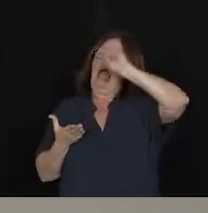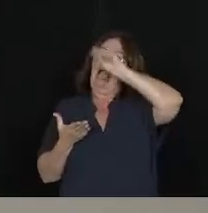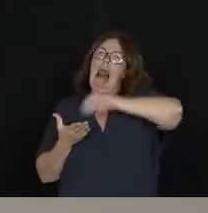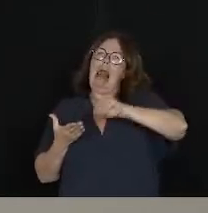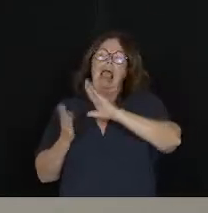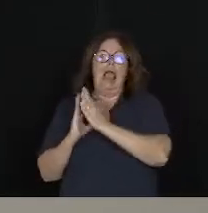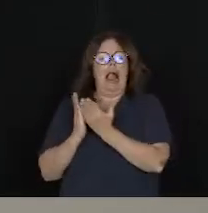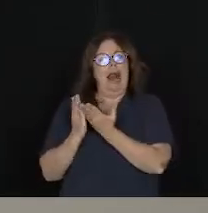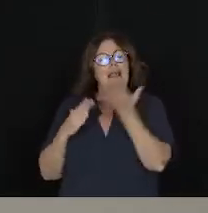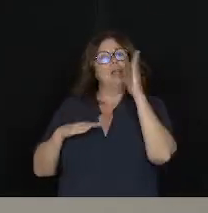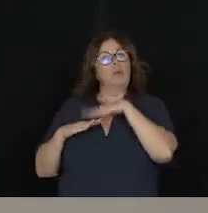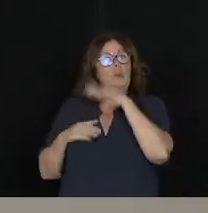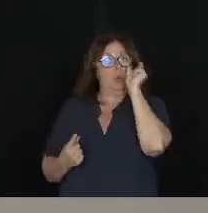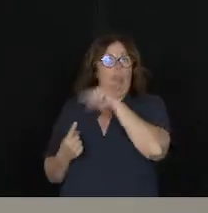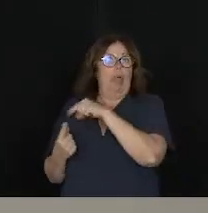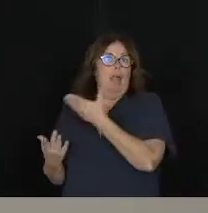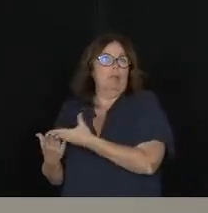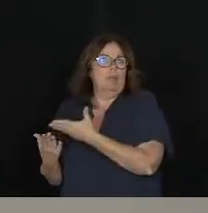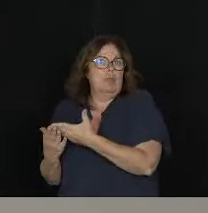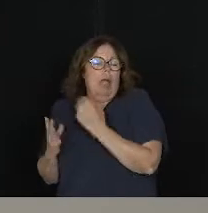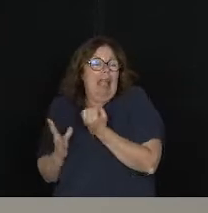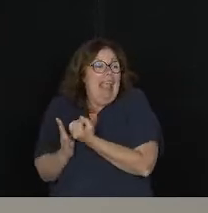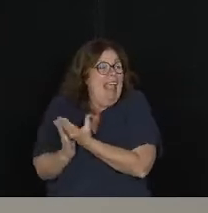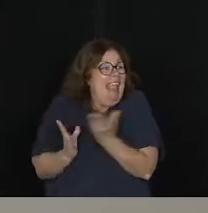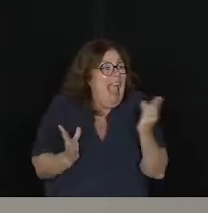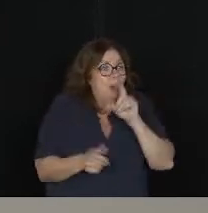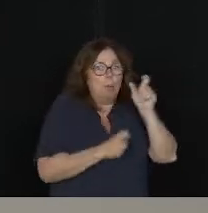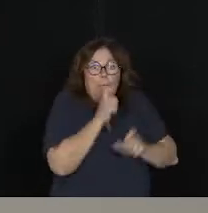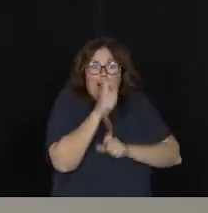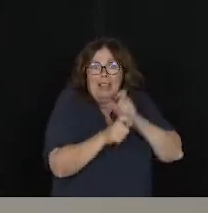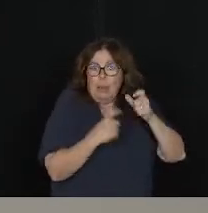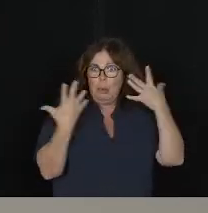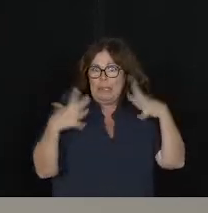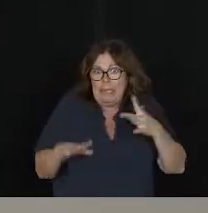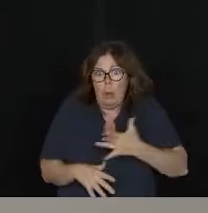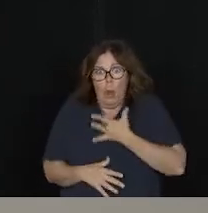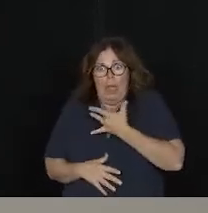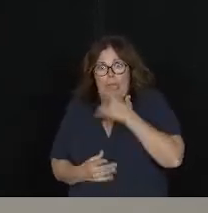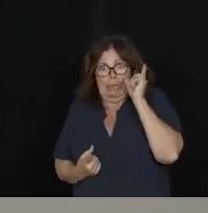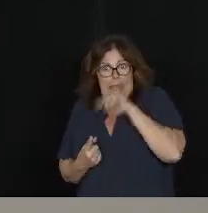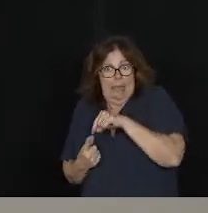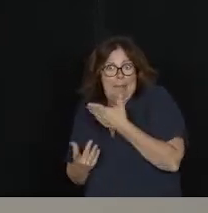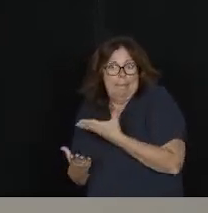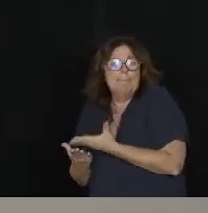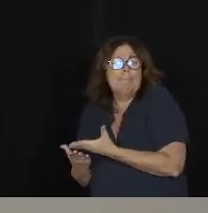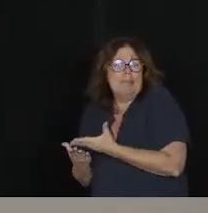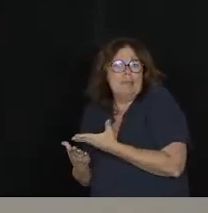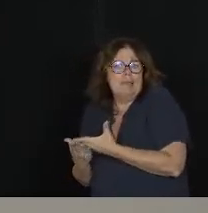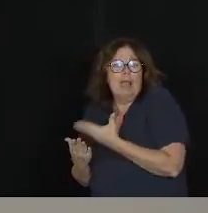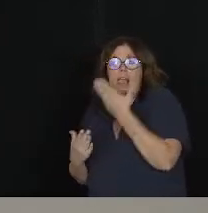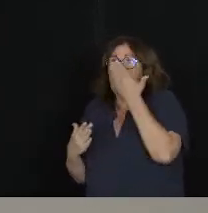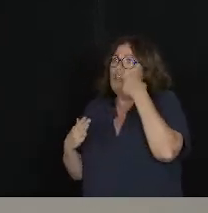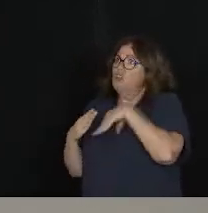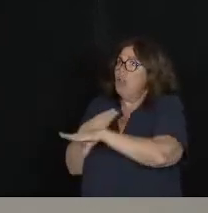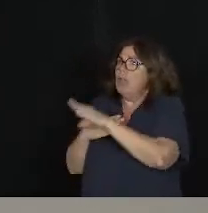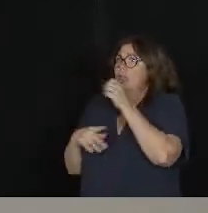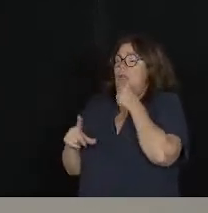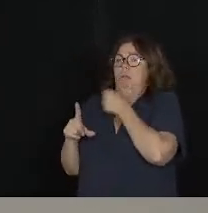livres, quelques penseurs qui vont faire de la formation dans des institutions militantes,